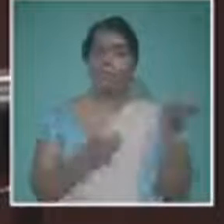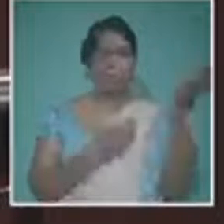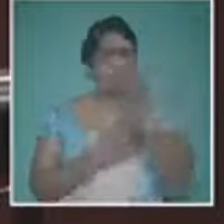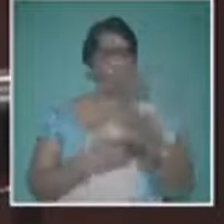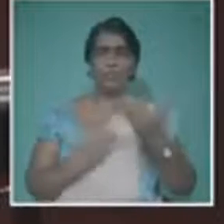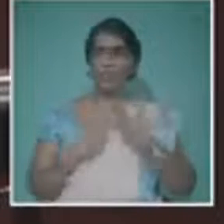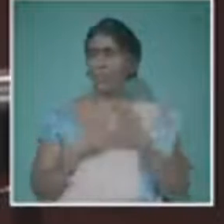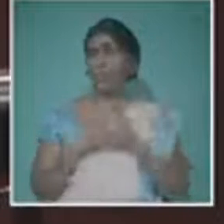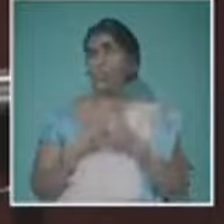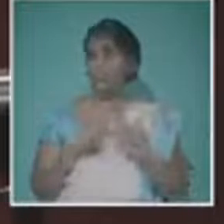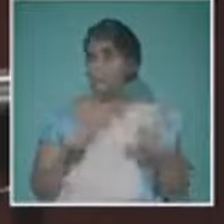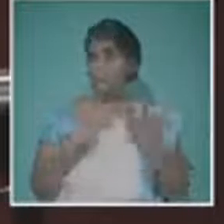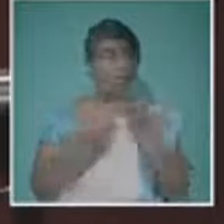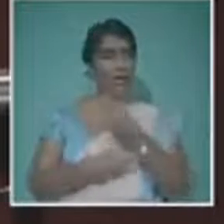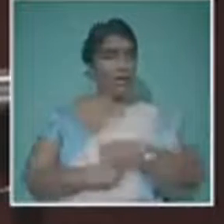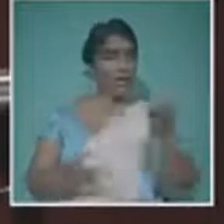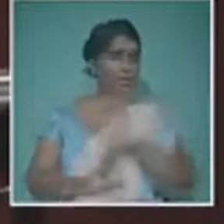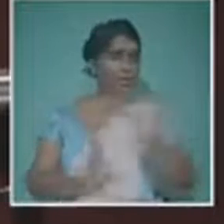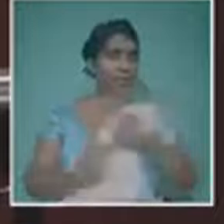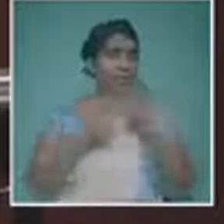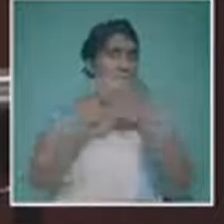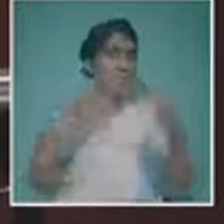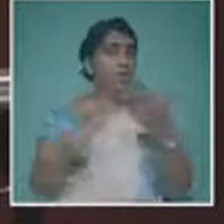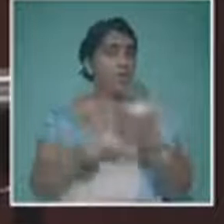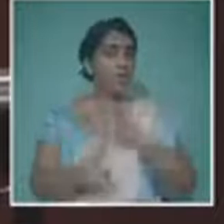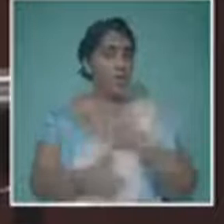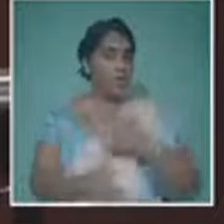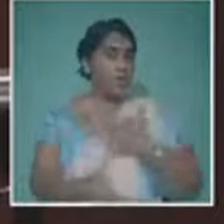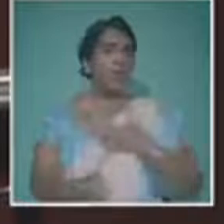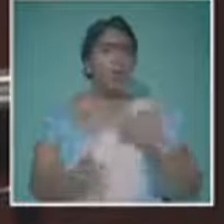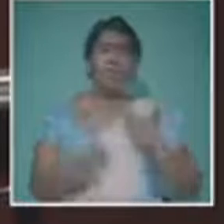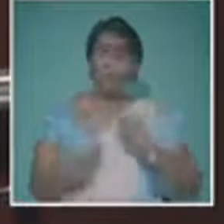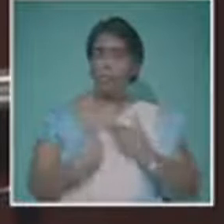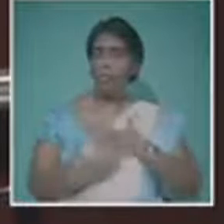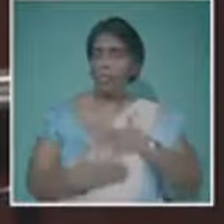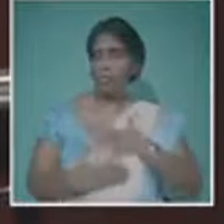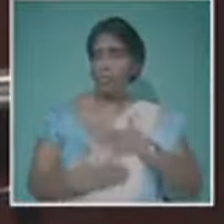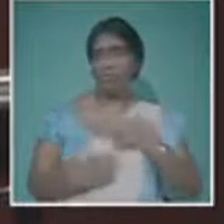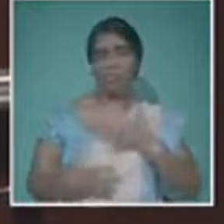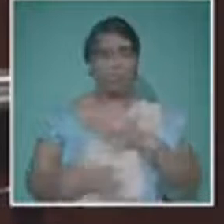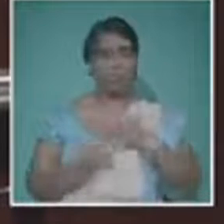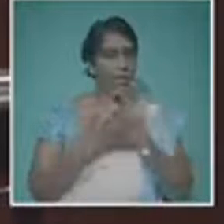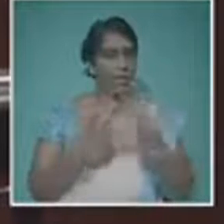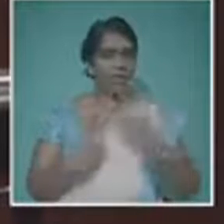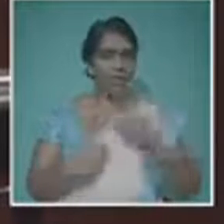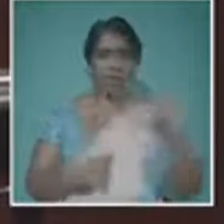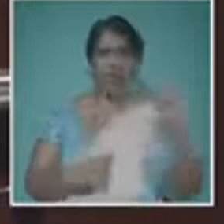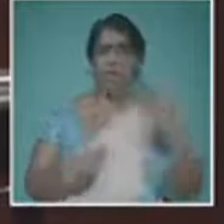மொழி என்பது எங்களுடைய உணர்வை கொலை செய்கின்ற பொழுது எங்களுக்கு வலிக்கின்றது. உங்களுக்கு அதனுடைய வலிகள் தெரியாது.